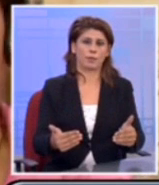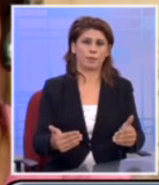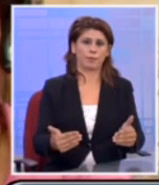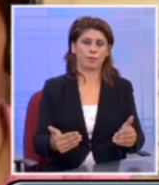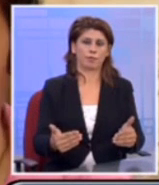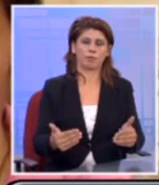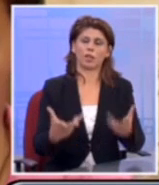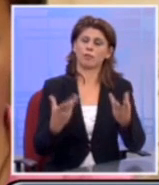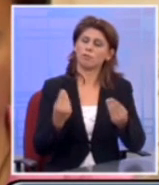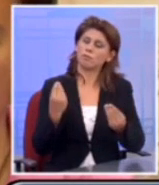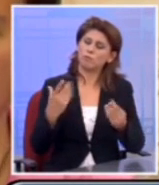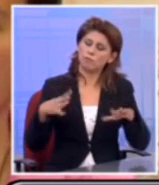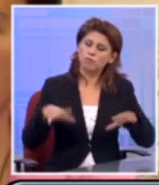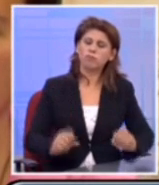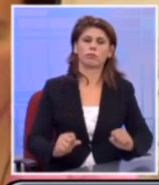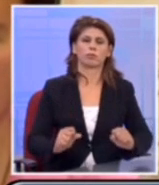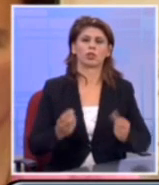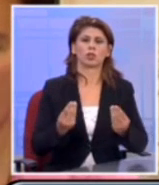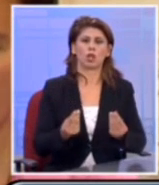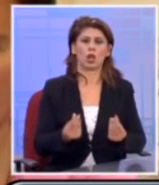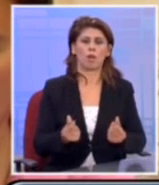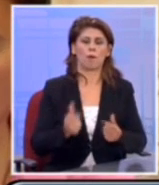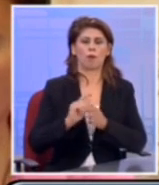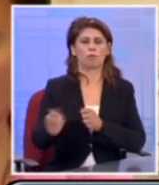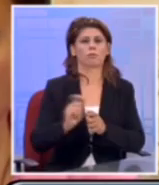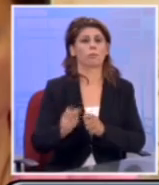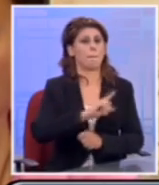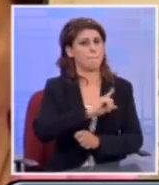με κυρίαρχο τρόπο την αποπληρωμή του χρέους.